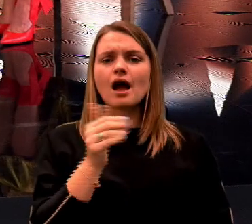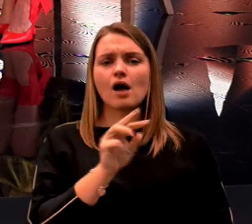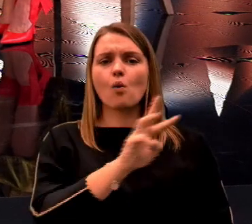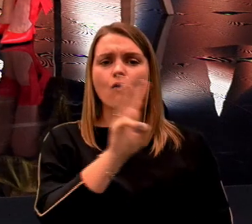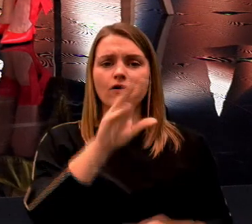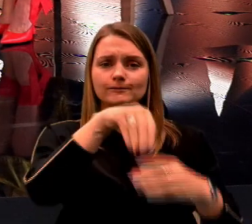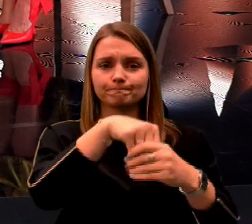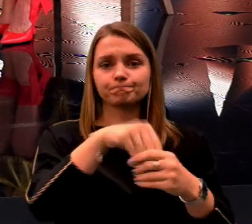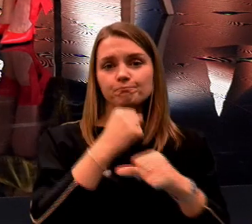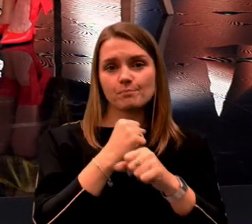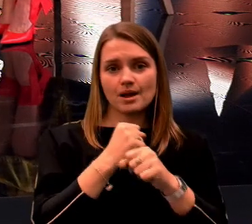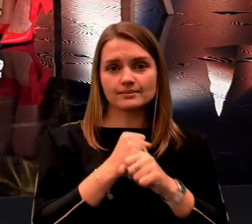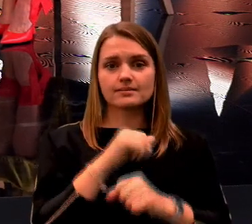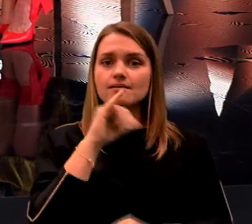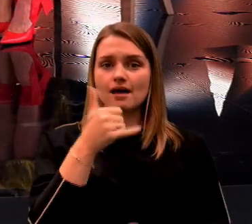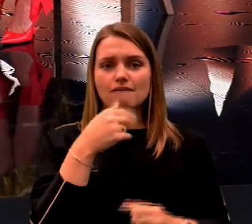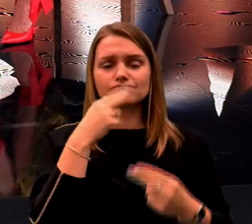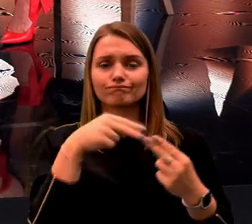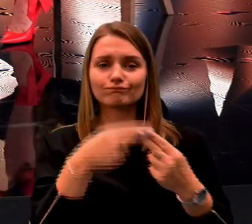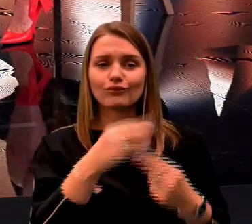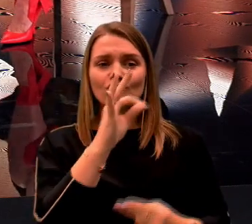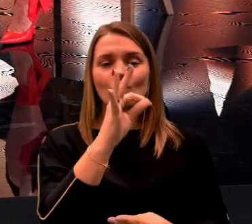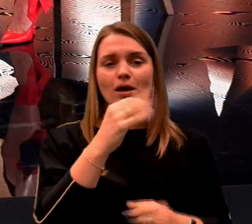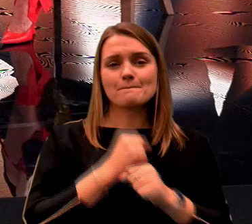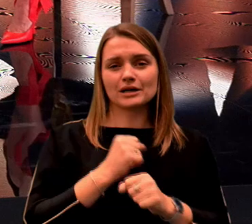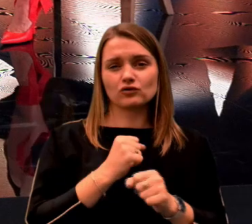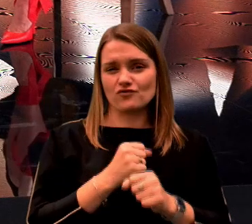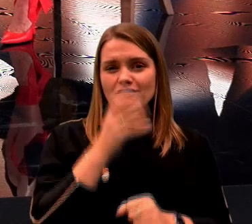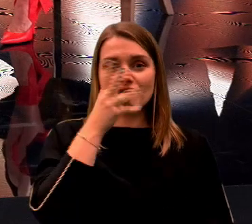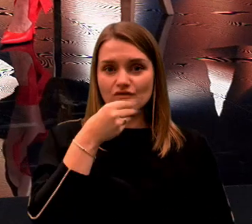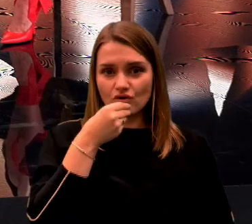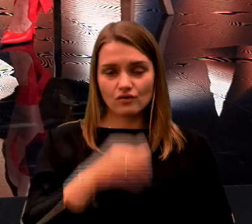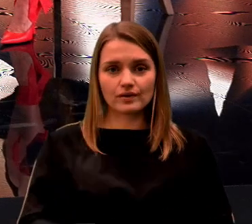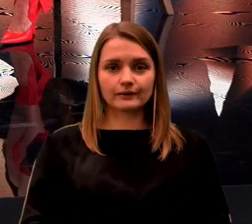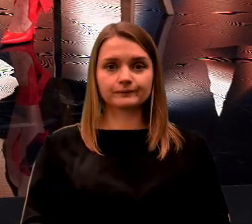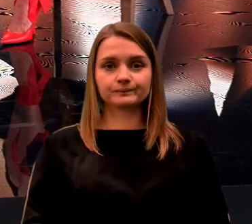zarządza? Co by odpowiedzieli twoi pracownicy w takiej ankiecie?